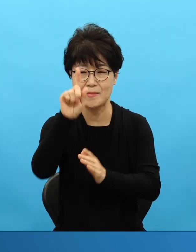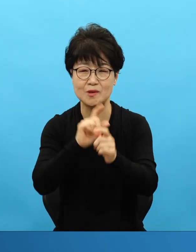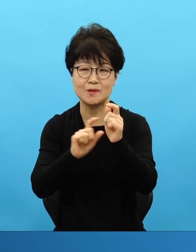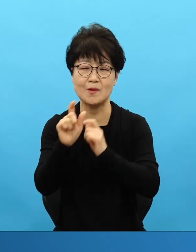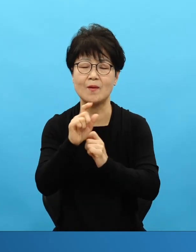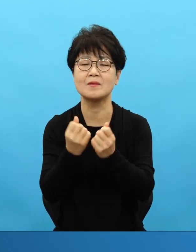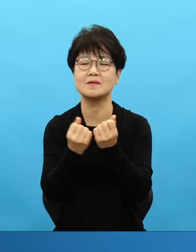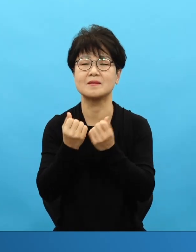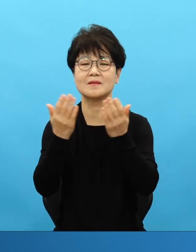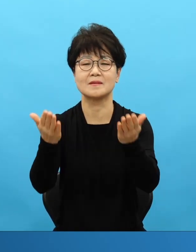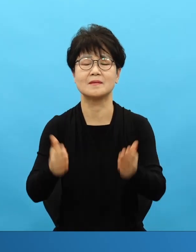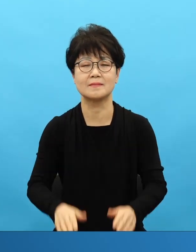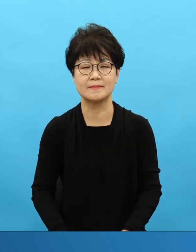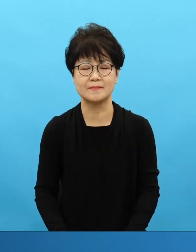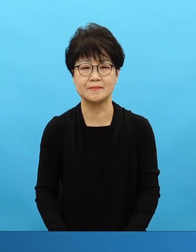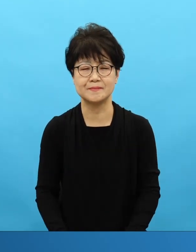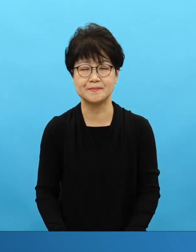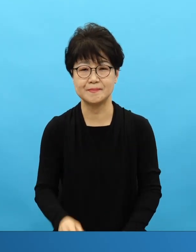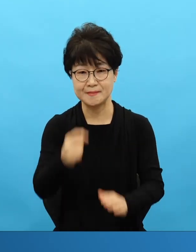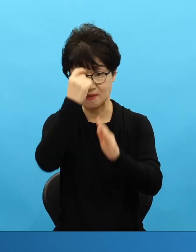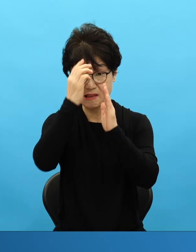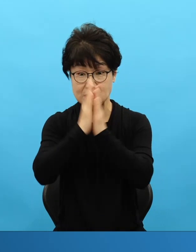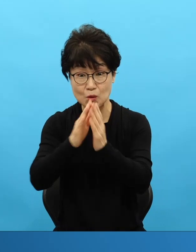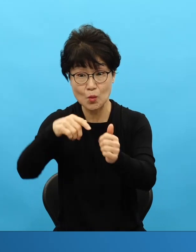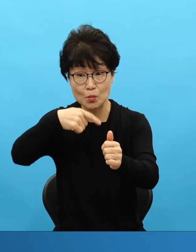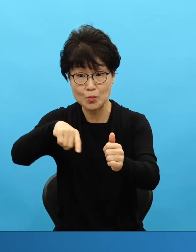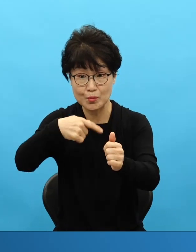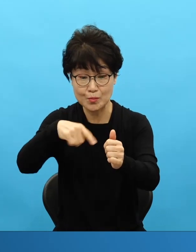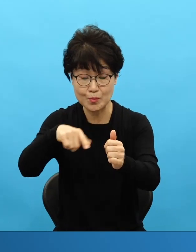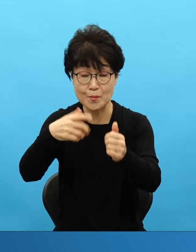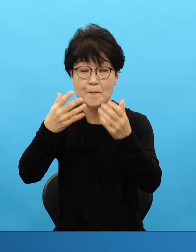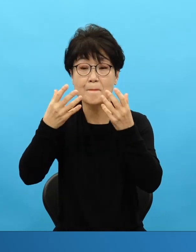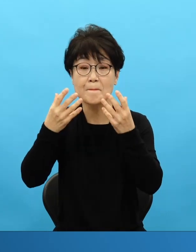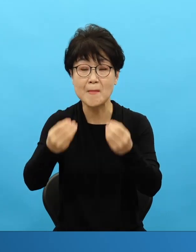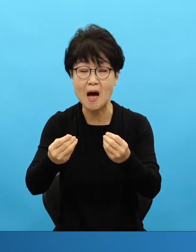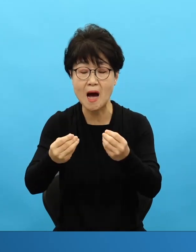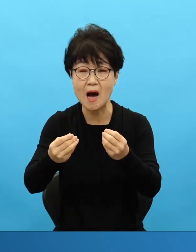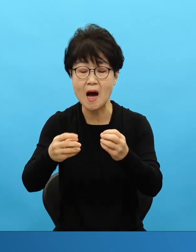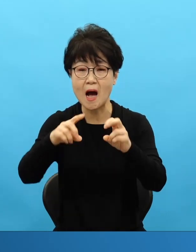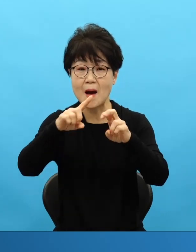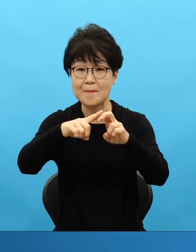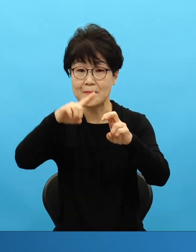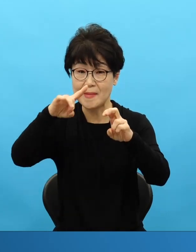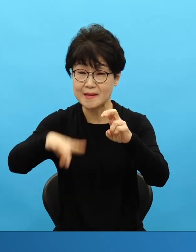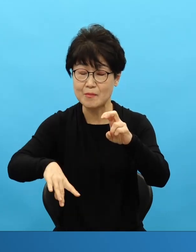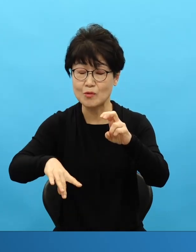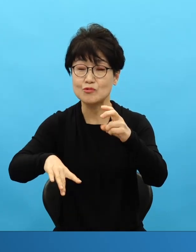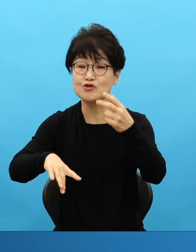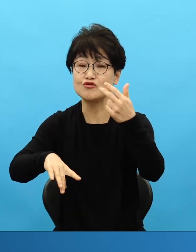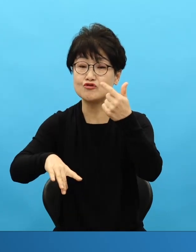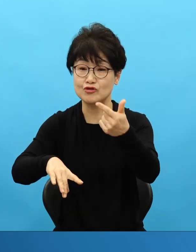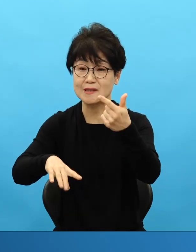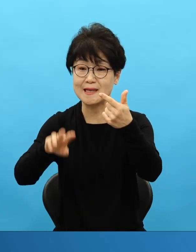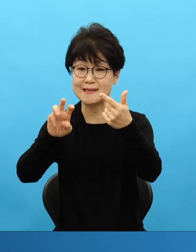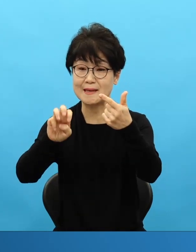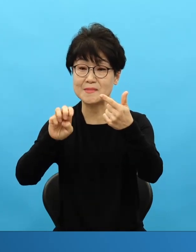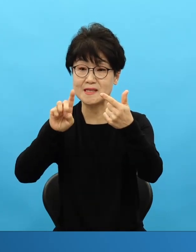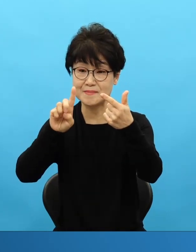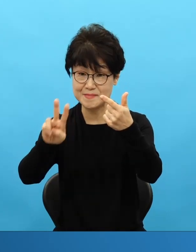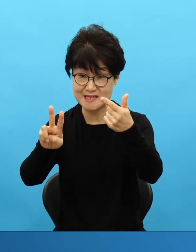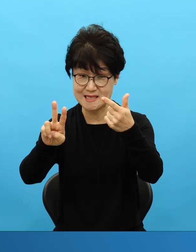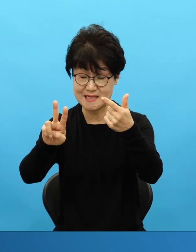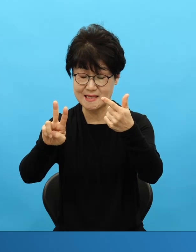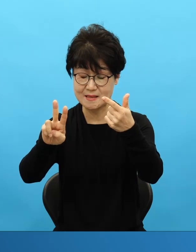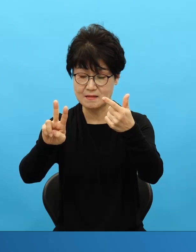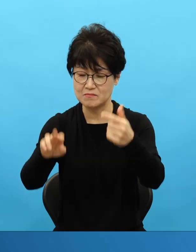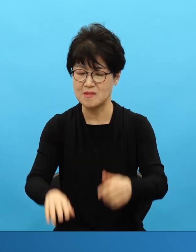again. 기도를 가르쳐 주시놓고는 예수님이 마태복음 6장 32절에 뭐 이런 거 저런 거 뭐 기도 달라 할 필요 없다 이랬어요. And